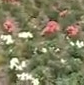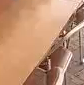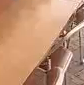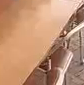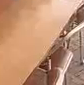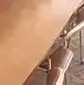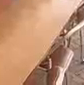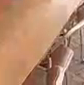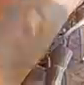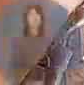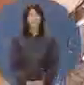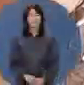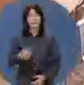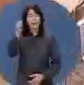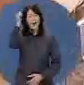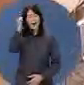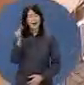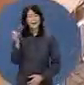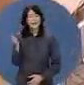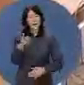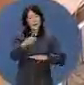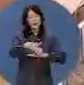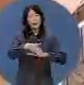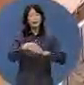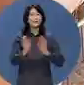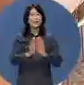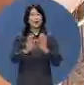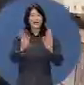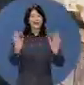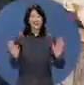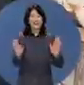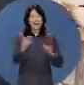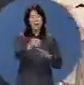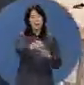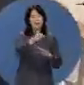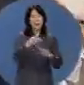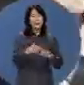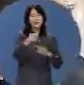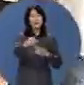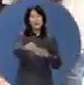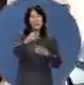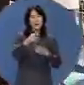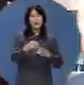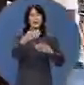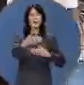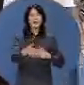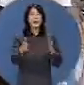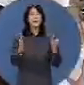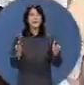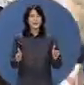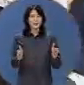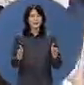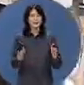たこちらは朝から随時受付が行われた上教室